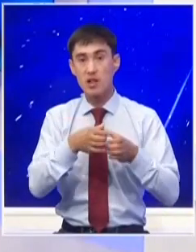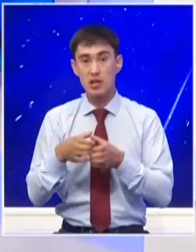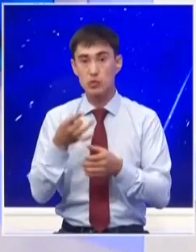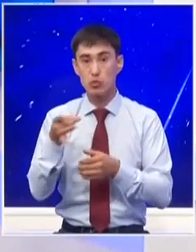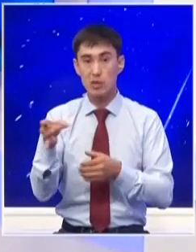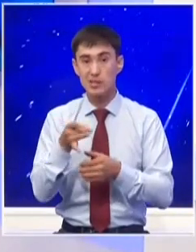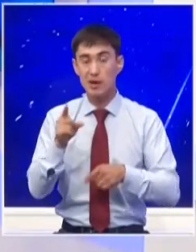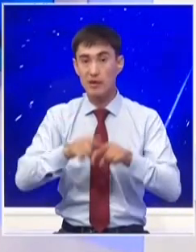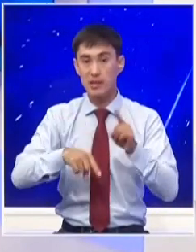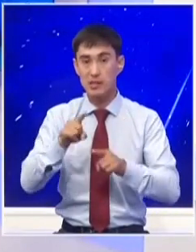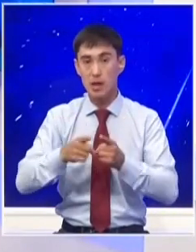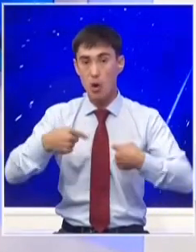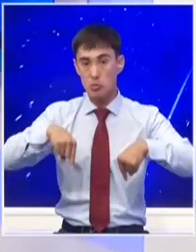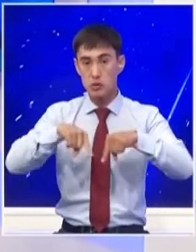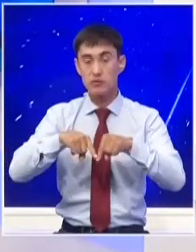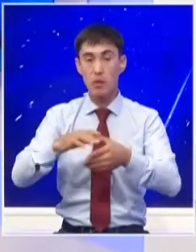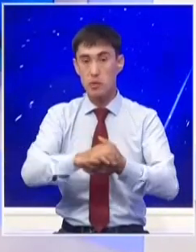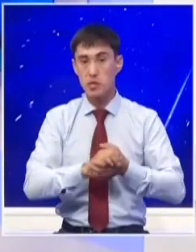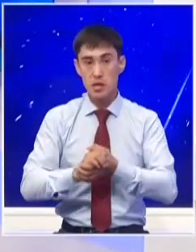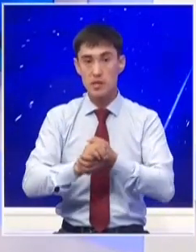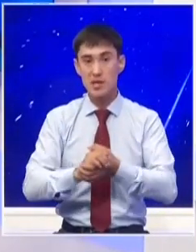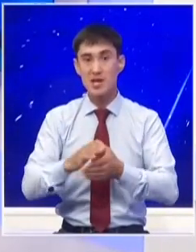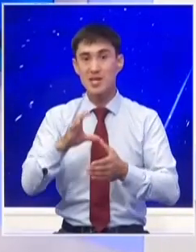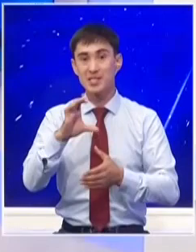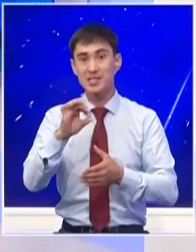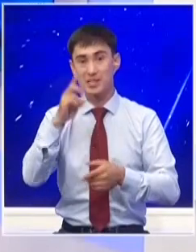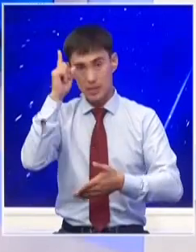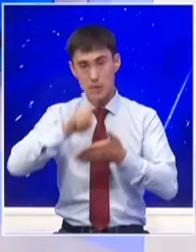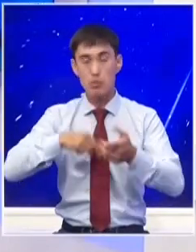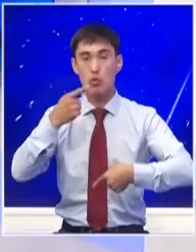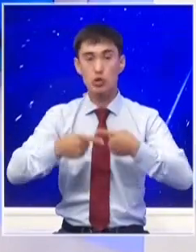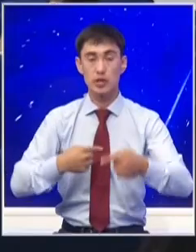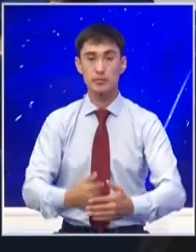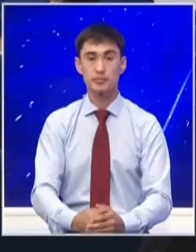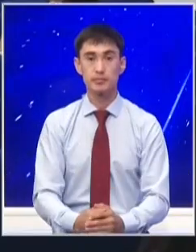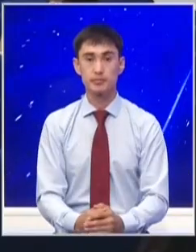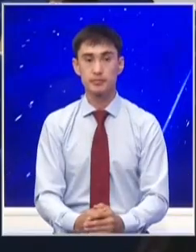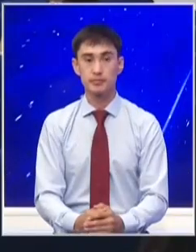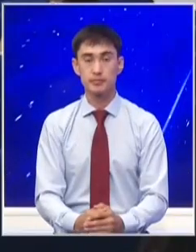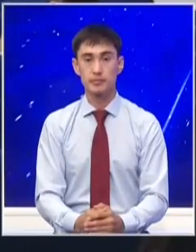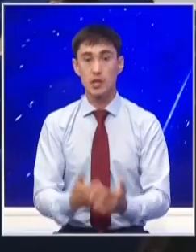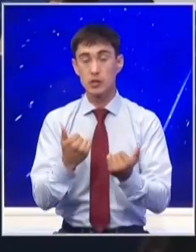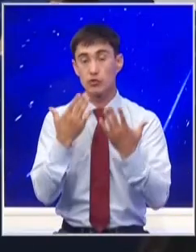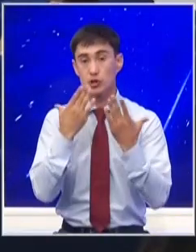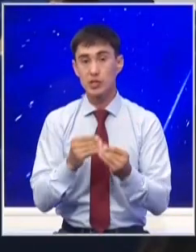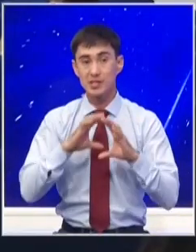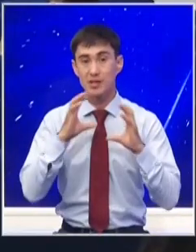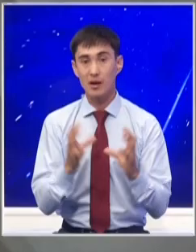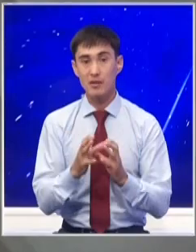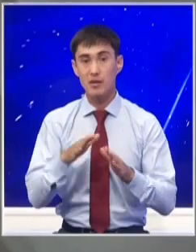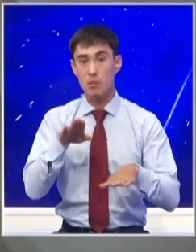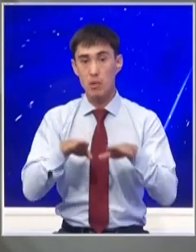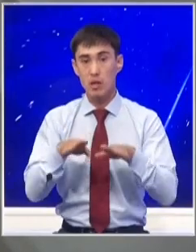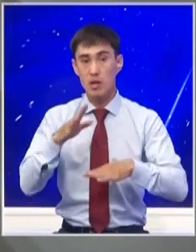филиал Республиканского родительского общественного объединения «Сынымен Балашак». На сегодняшний день сохранение